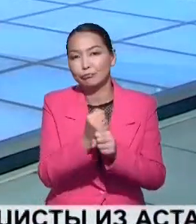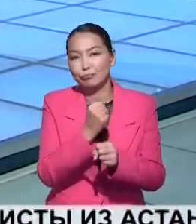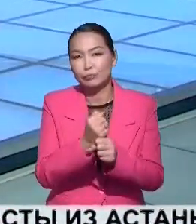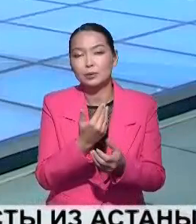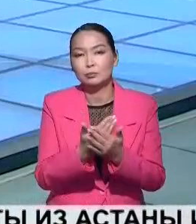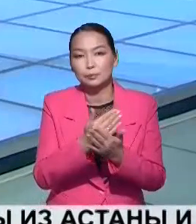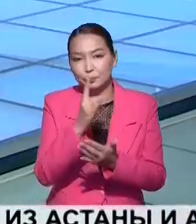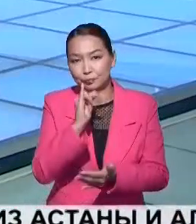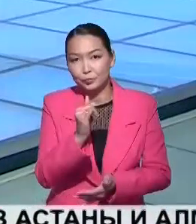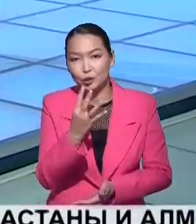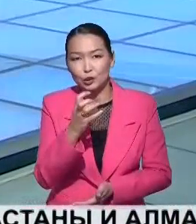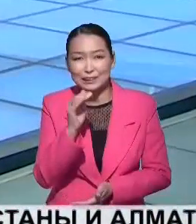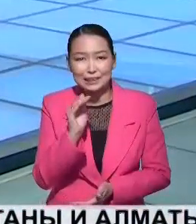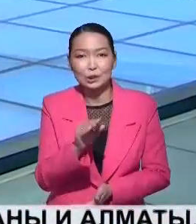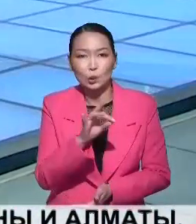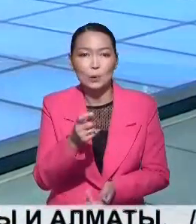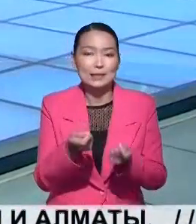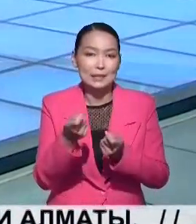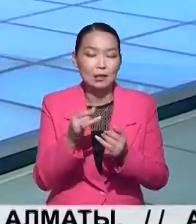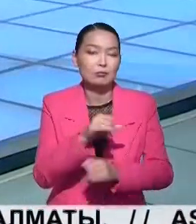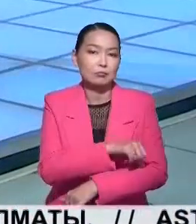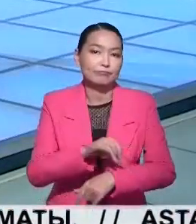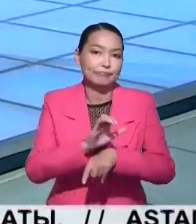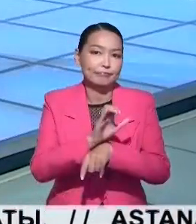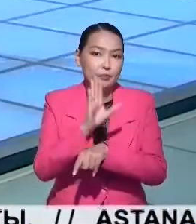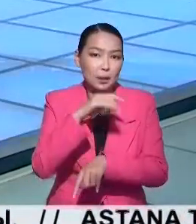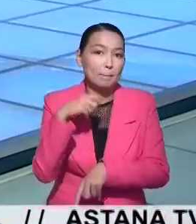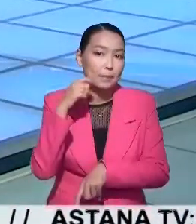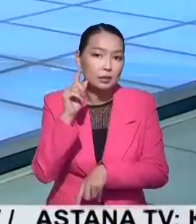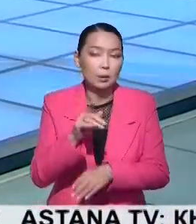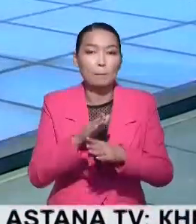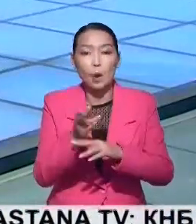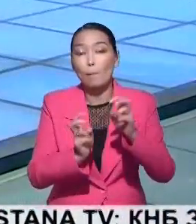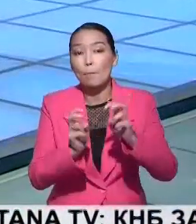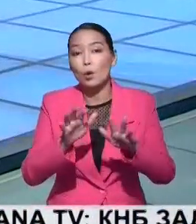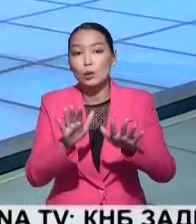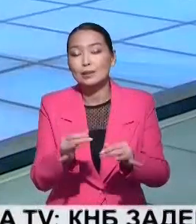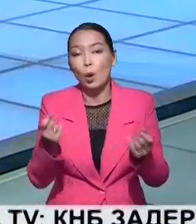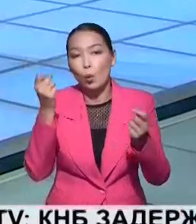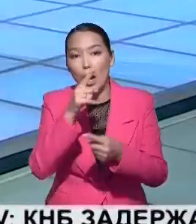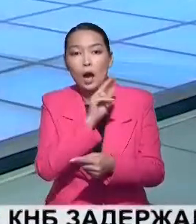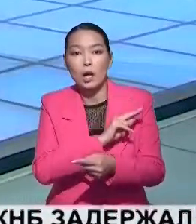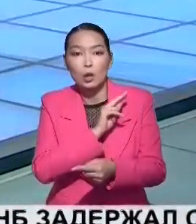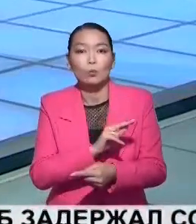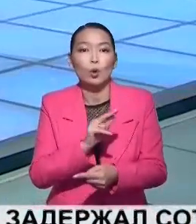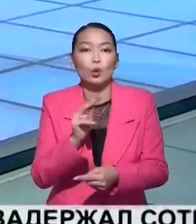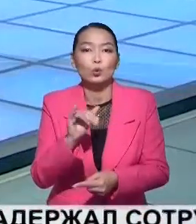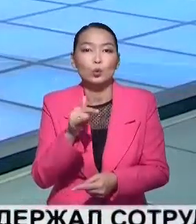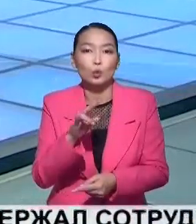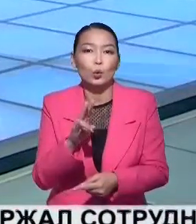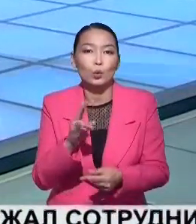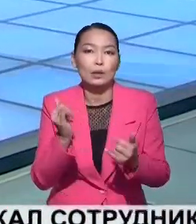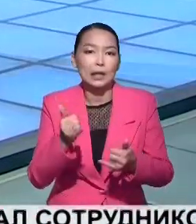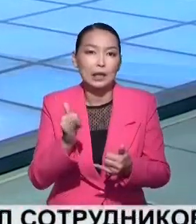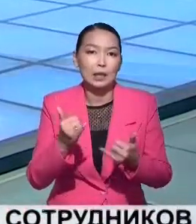400 тысяч тонн зерна и выйдет на зарубежные рынки. Президент также посетил промышленные объекты, ознакомился с работой чугунолитейного предприятия и